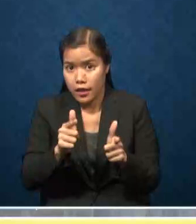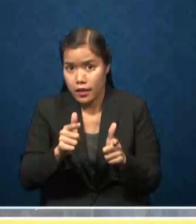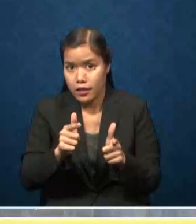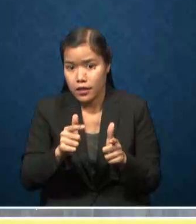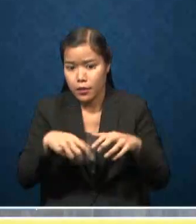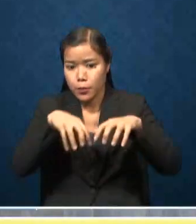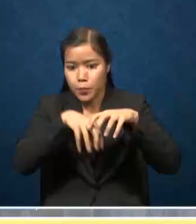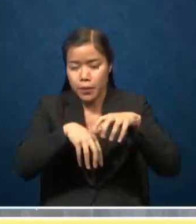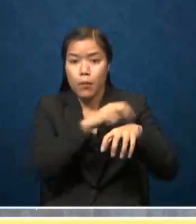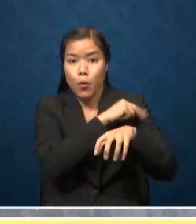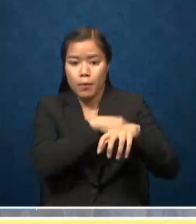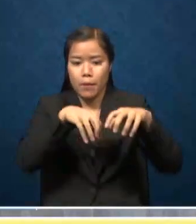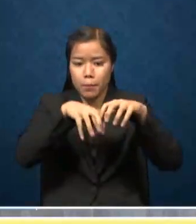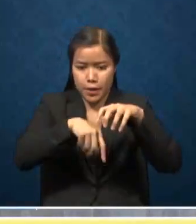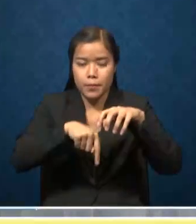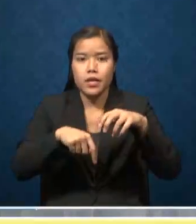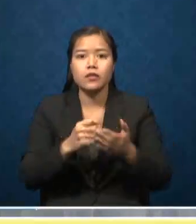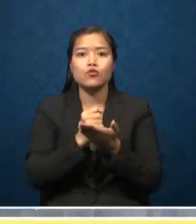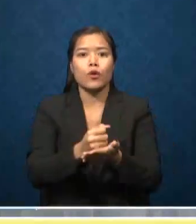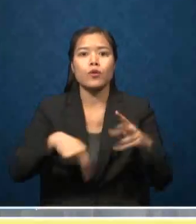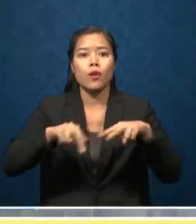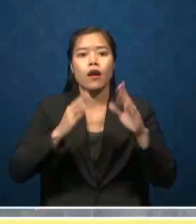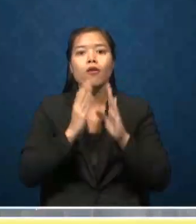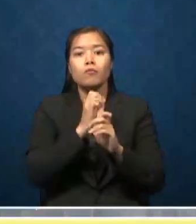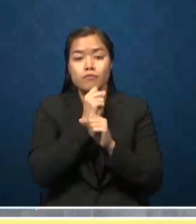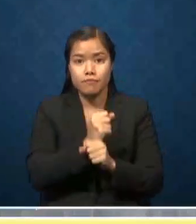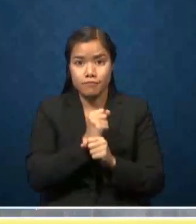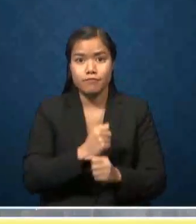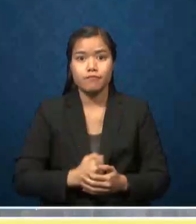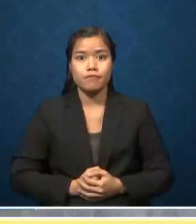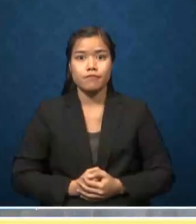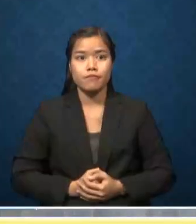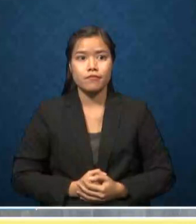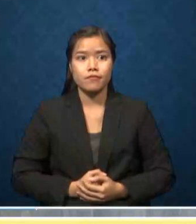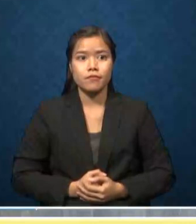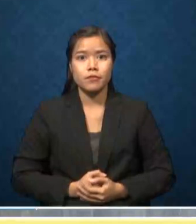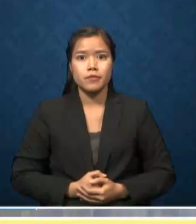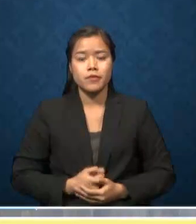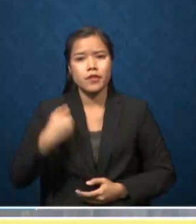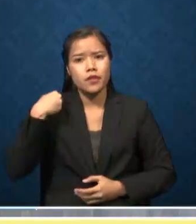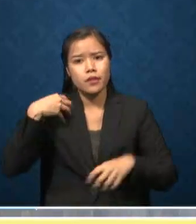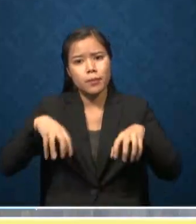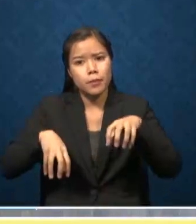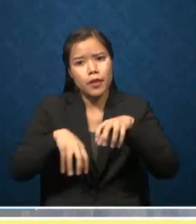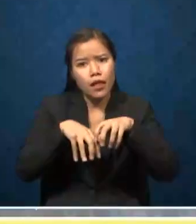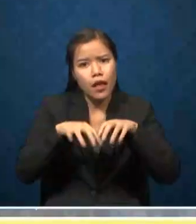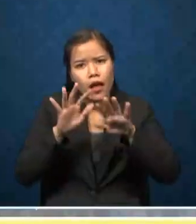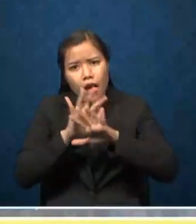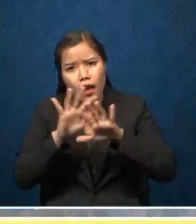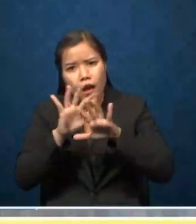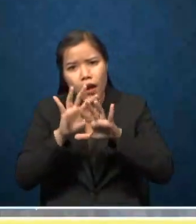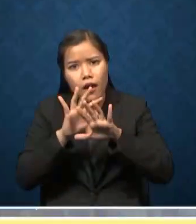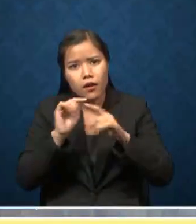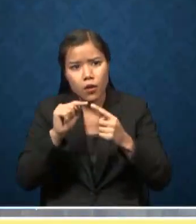นู่นนี่นั่นตรงนี้ครับดูเหมือนว่ามันมีน้ำหนักทับอยู่ตรงcommunity